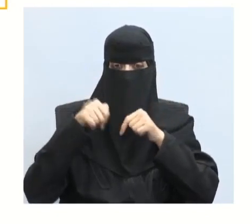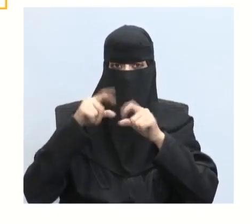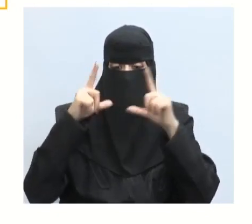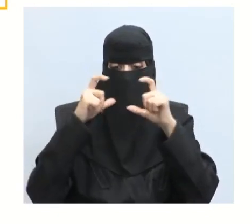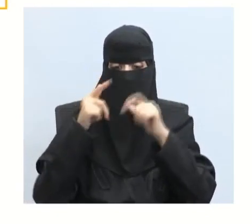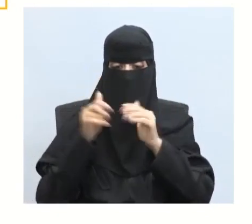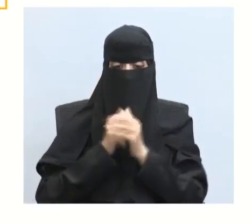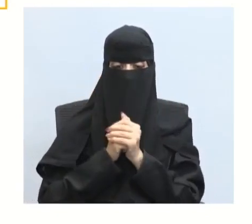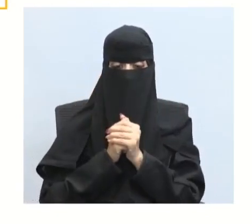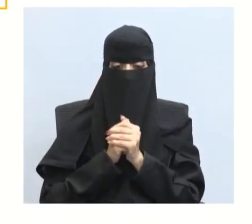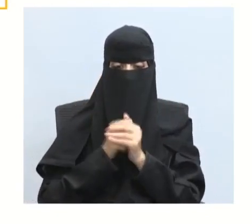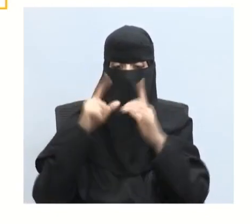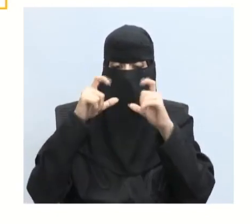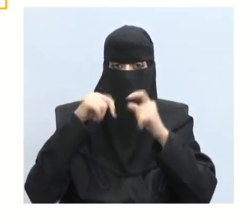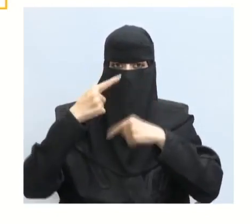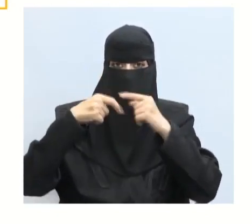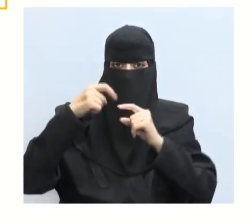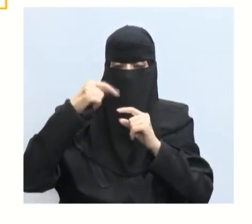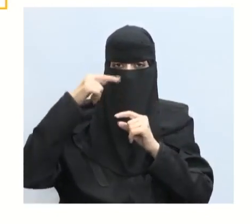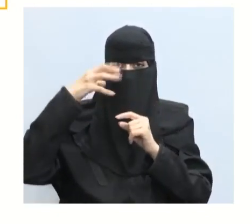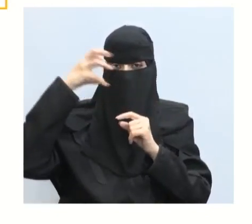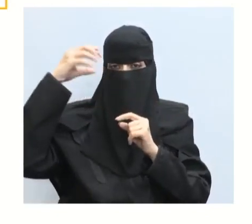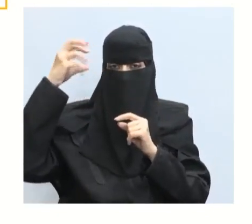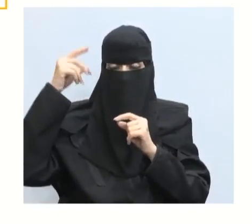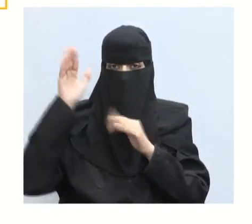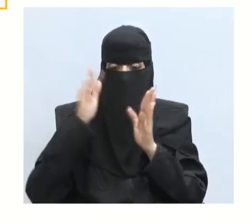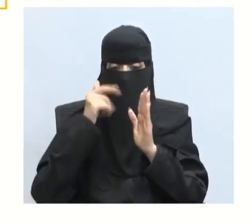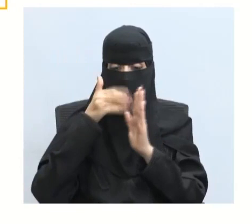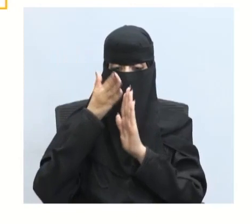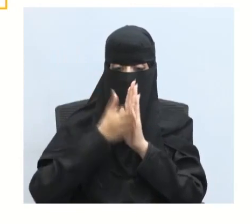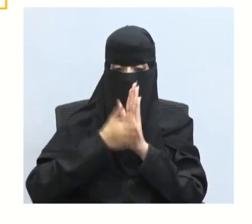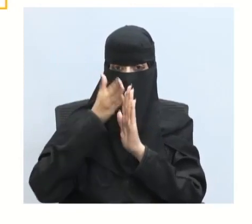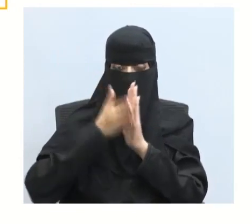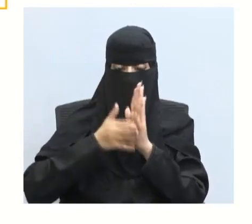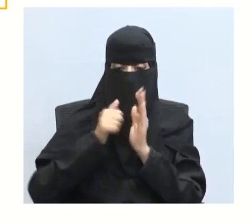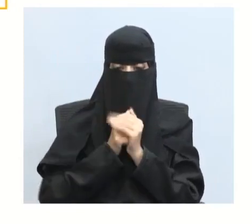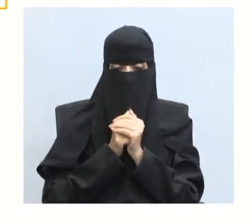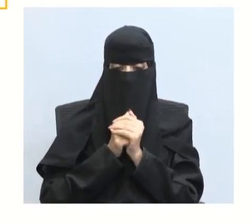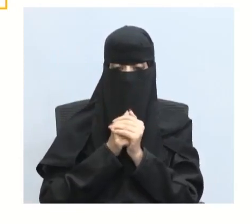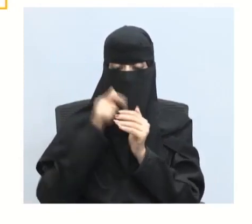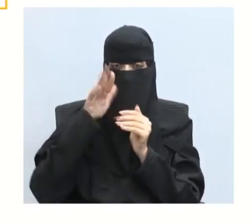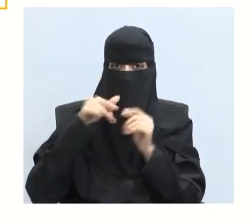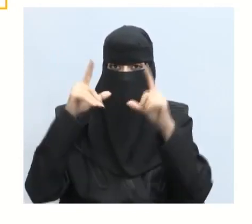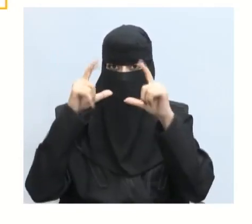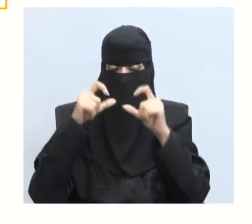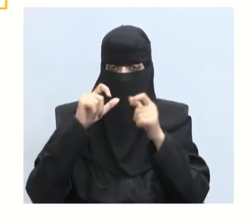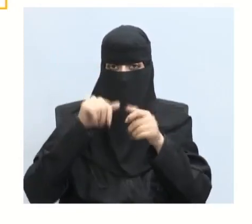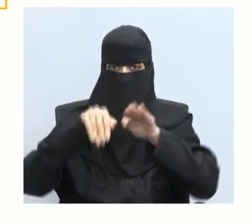مساوي لطول الصوره دائما في المراه المستويه تتكون لي صوره خياليه